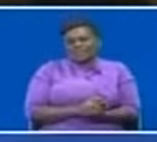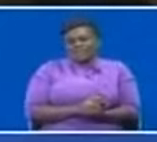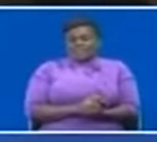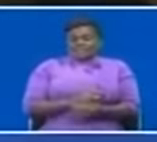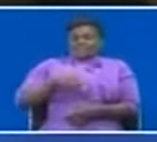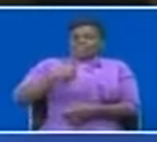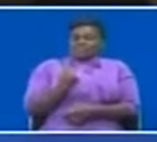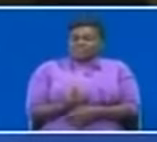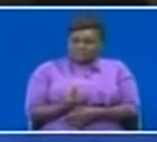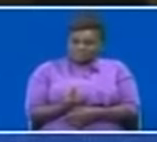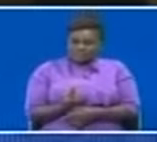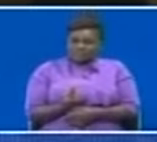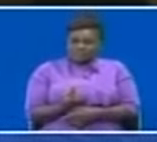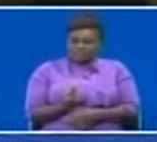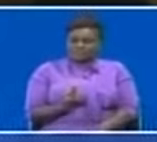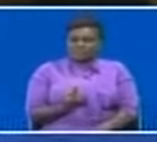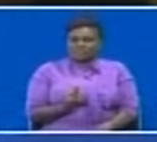Sasa mimi,